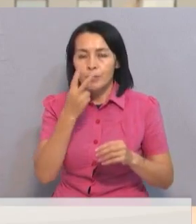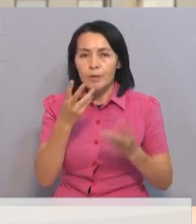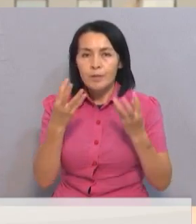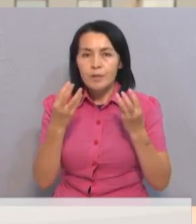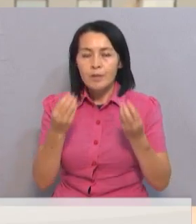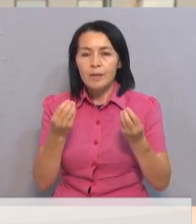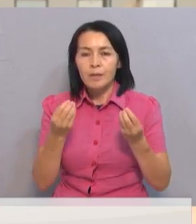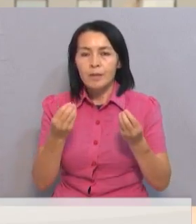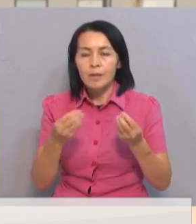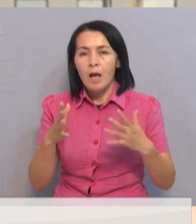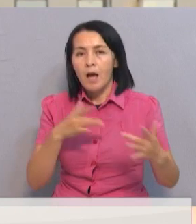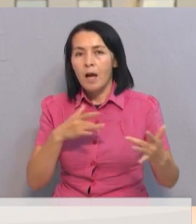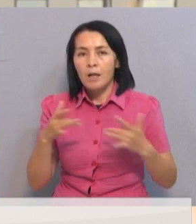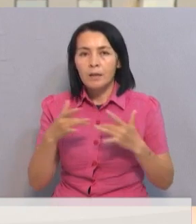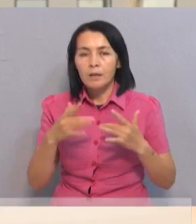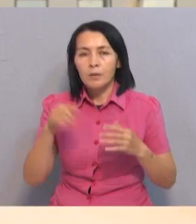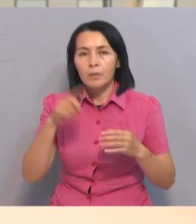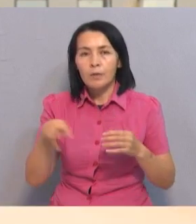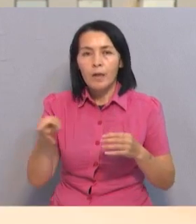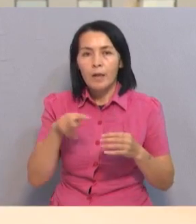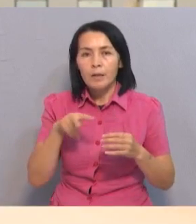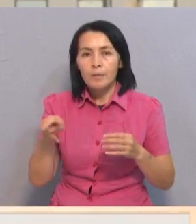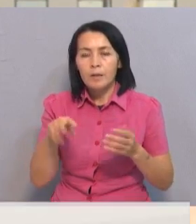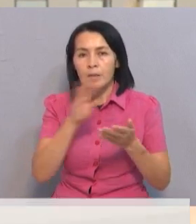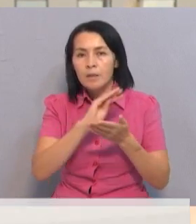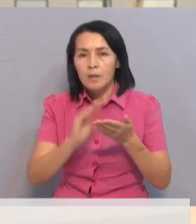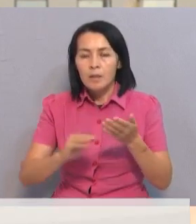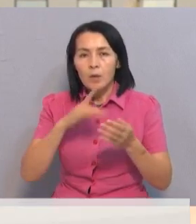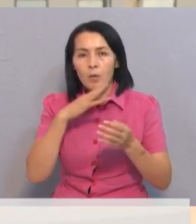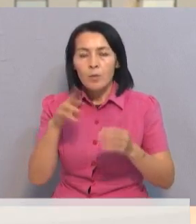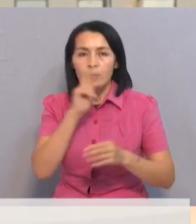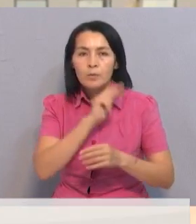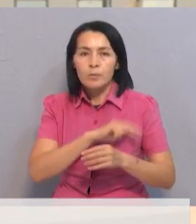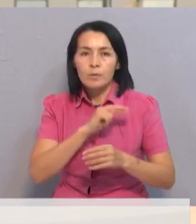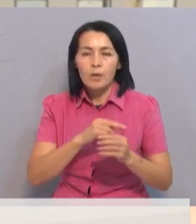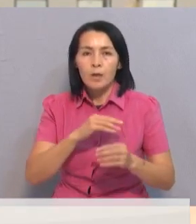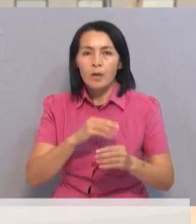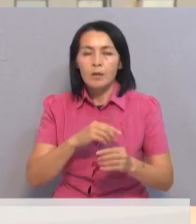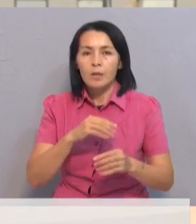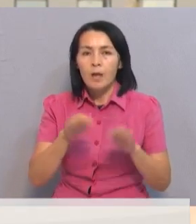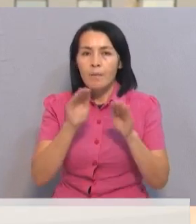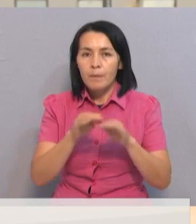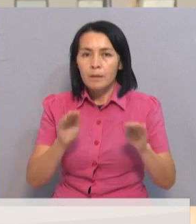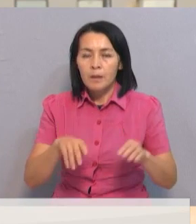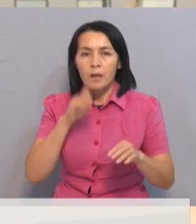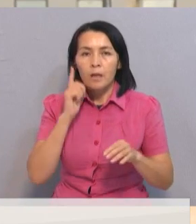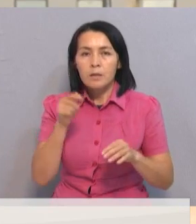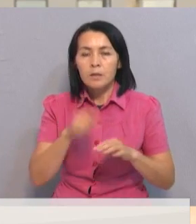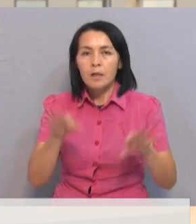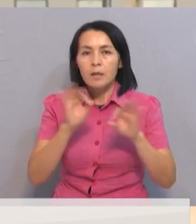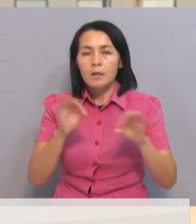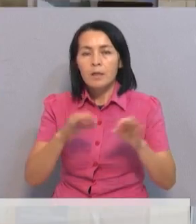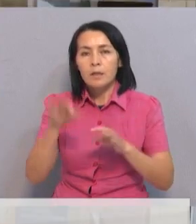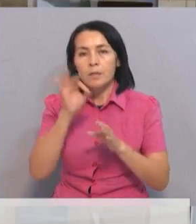және ақындығын, оның әдебиеттегі ерен еңбегін келешек ұрпаққа дәріптеу, насихаттау